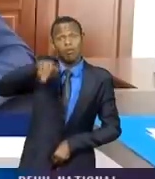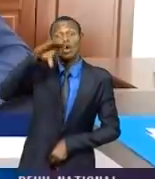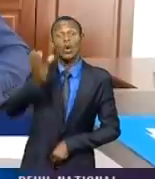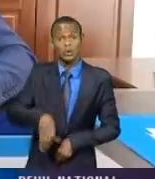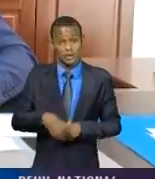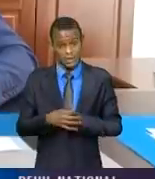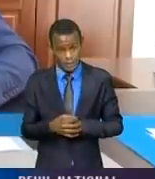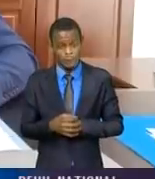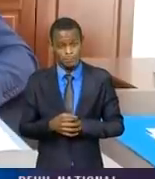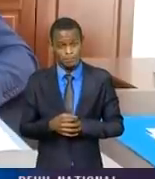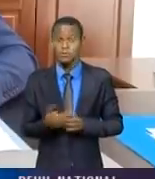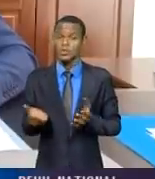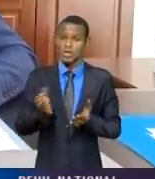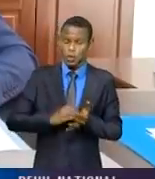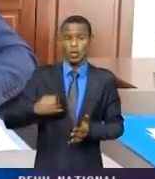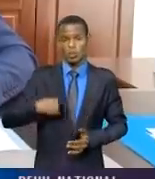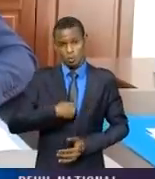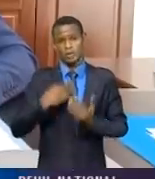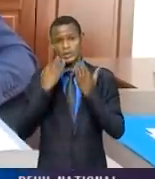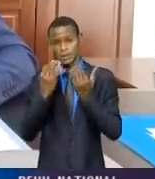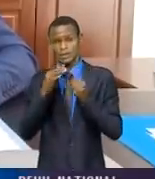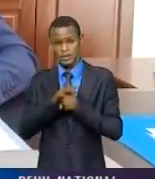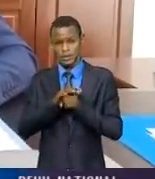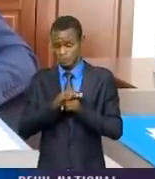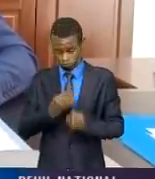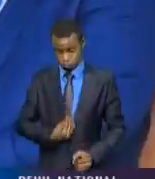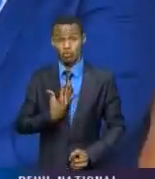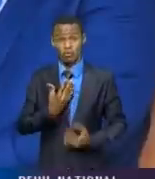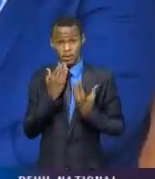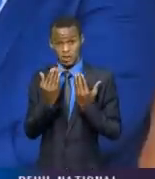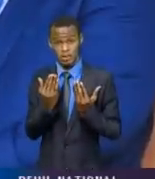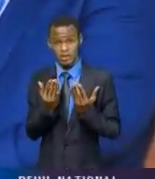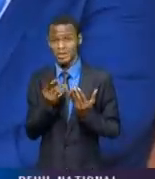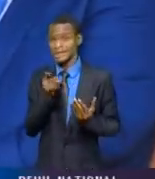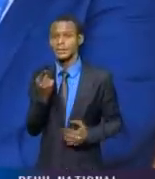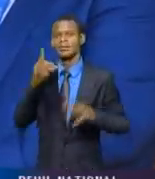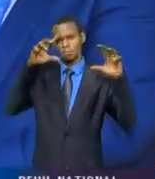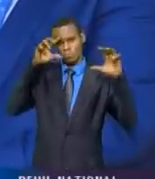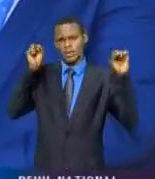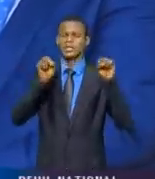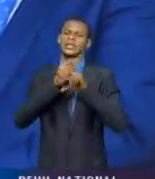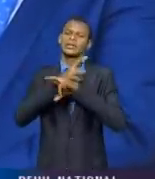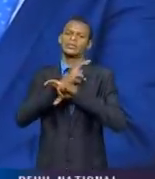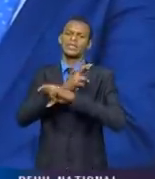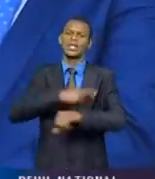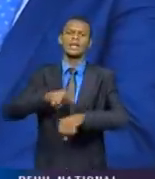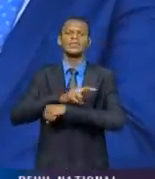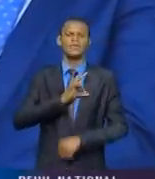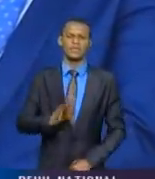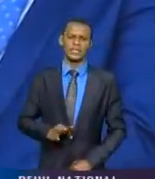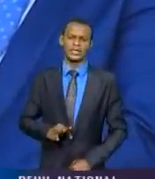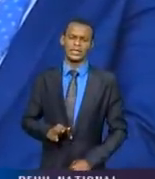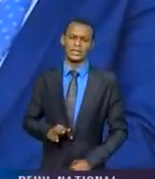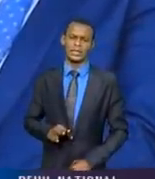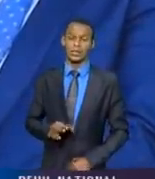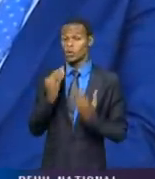profite aussi pour remercier ses insomnies fond de mon coeur son excellence monsieur le président de la république excellent en pâtisserie qui n'a pas